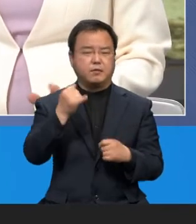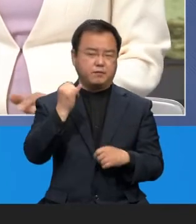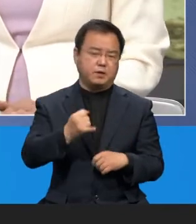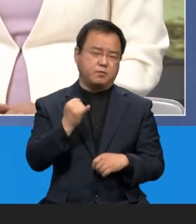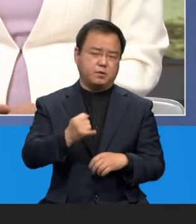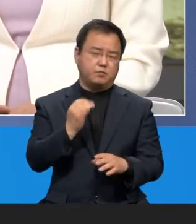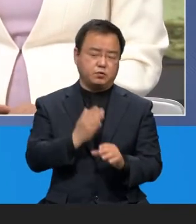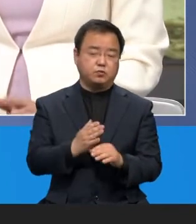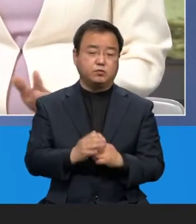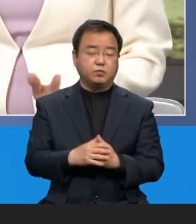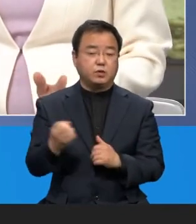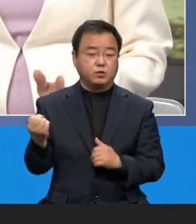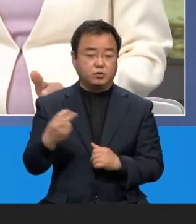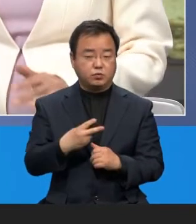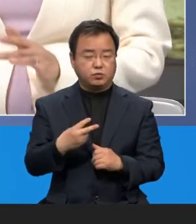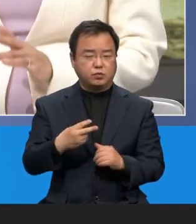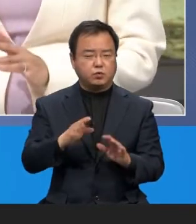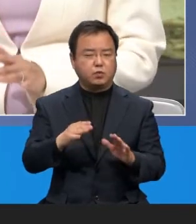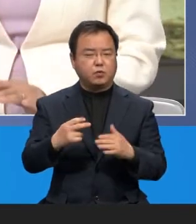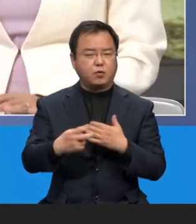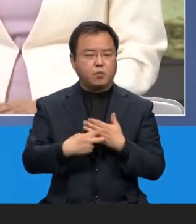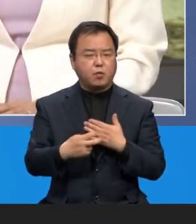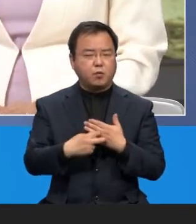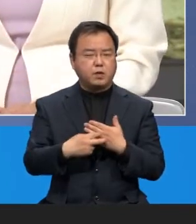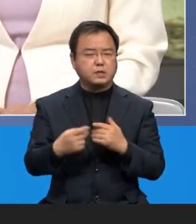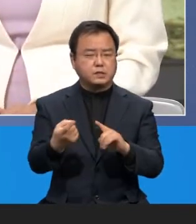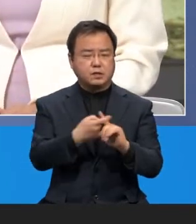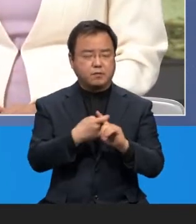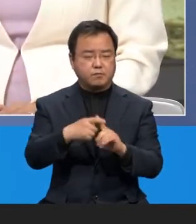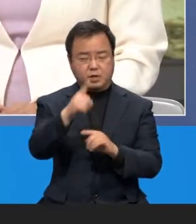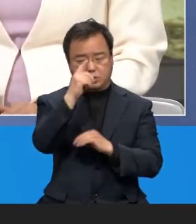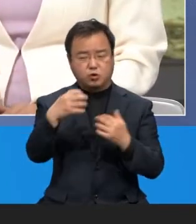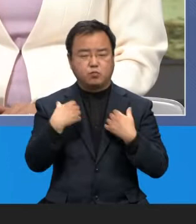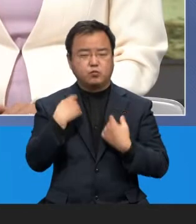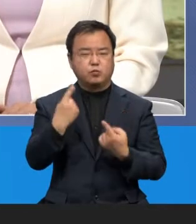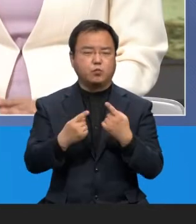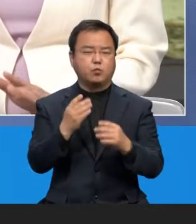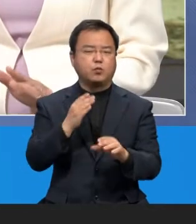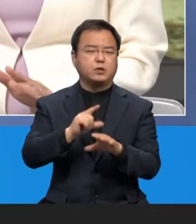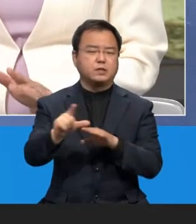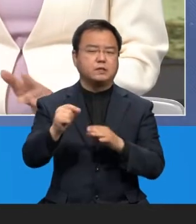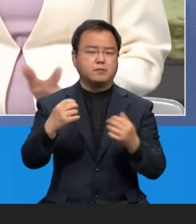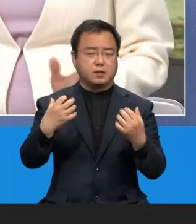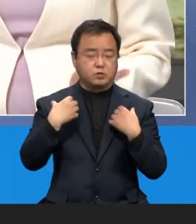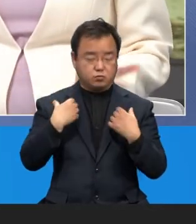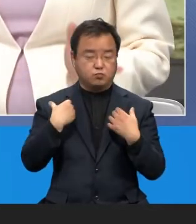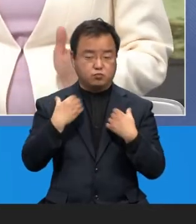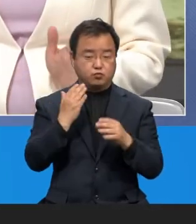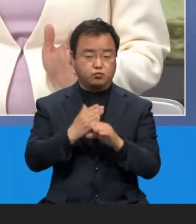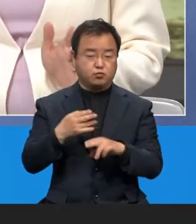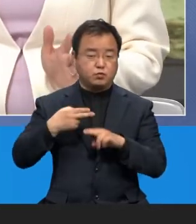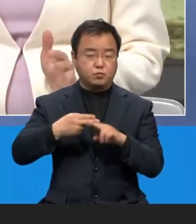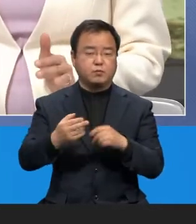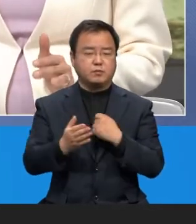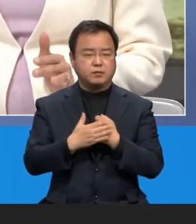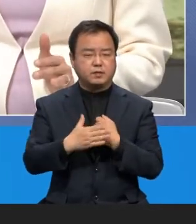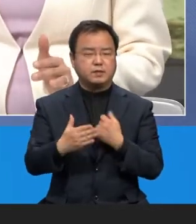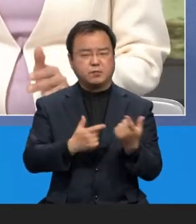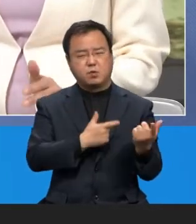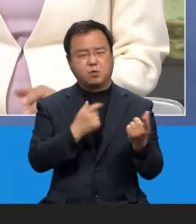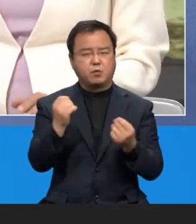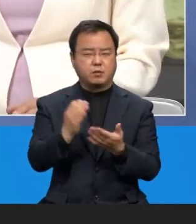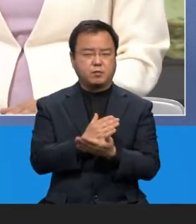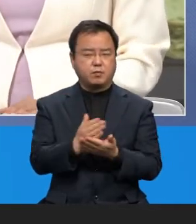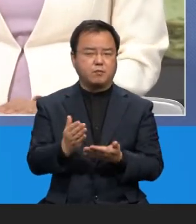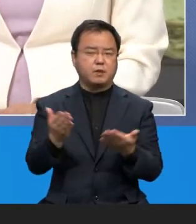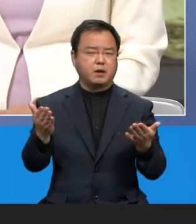이 보건 체계도 연방 정부보다는 주정부 재량인 부분이 많아서 일사불란한 분배가 지금 같은 재난 상황에서는 좀